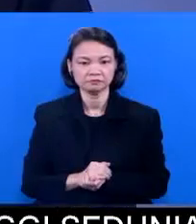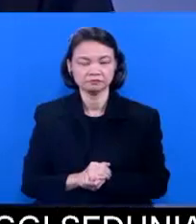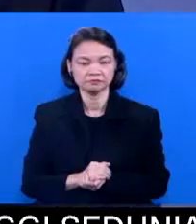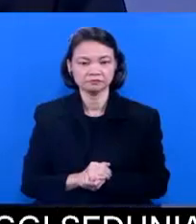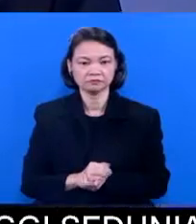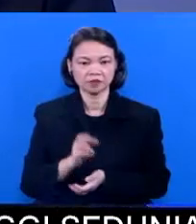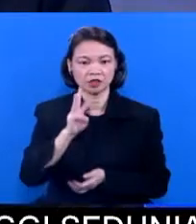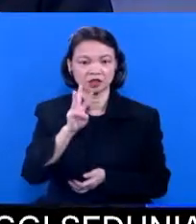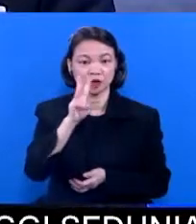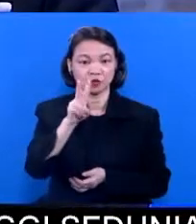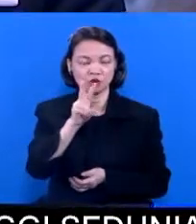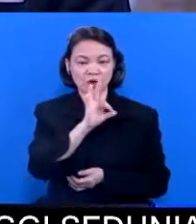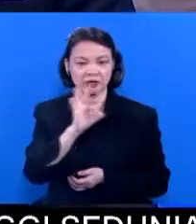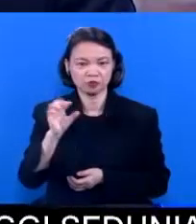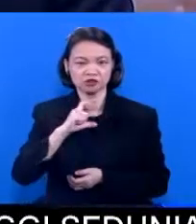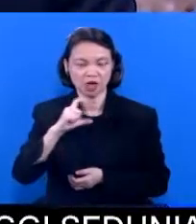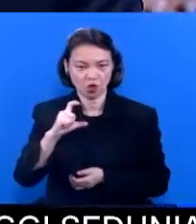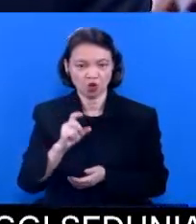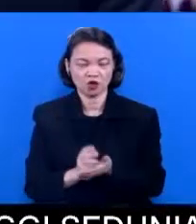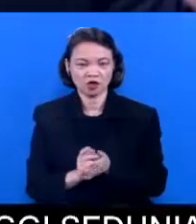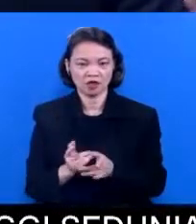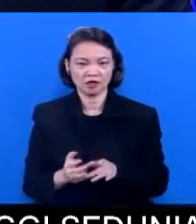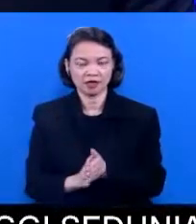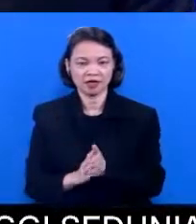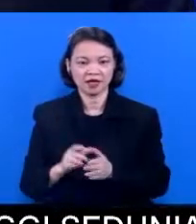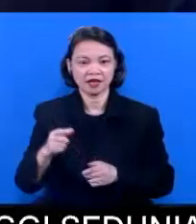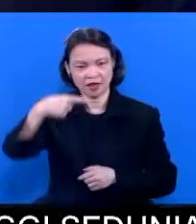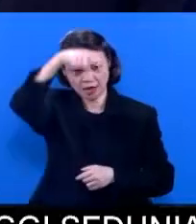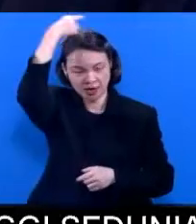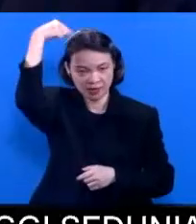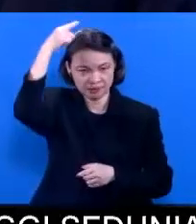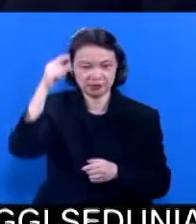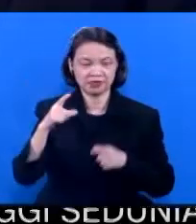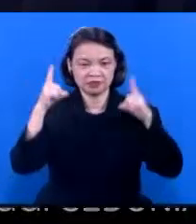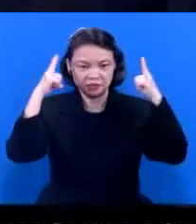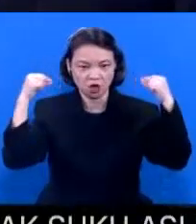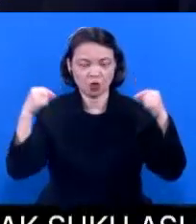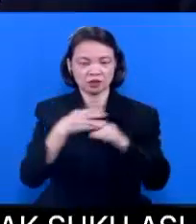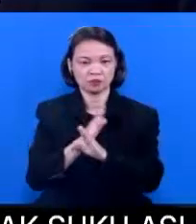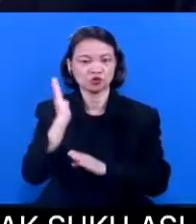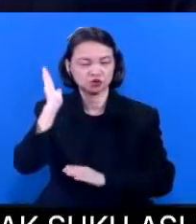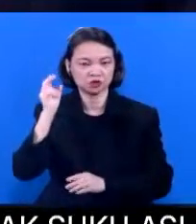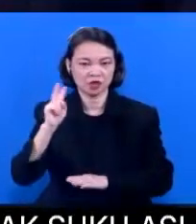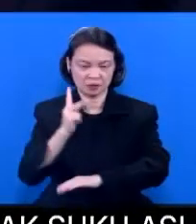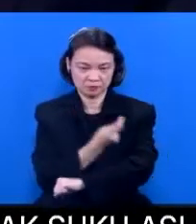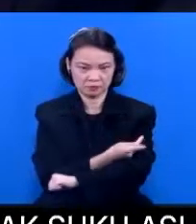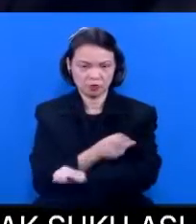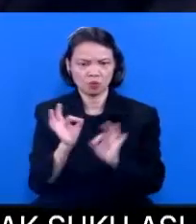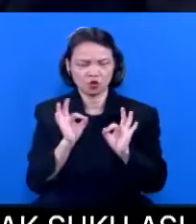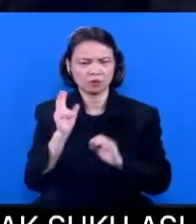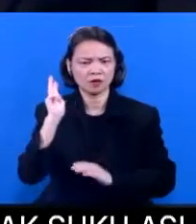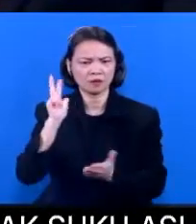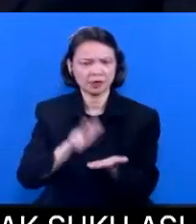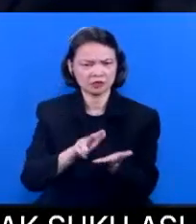Sementara itu 32.000 jemaah calon haji Jawa Timur sudah menjalani vaksinasi. Meski begitu hingga saat ini belum ada kepastian untuk